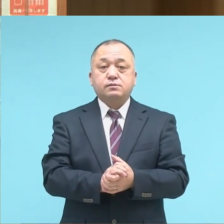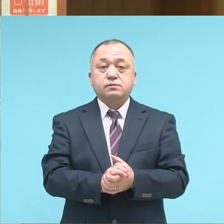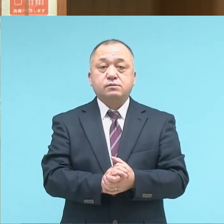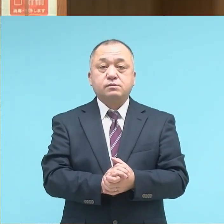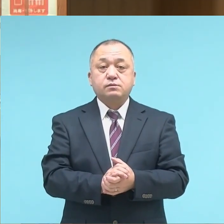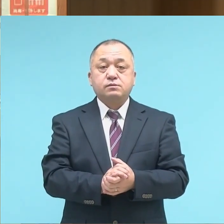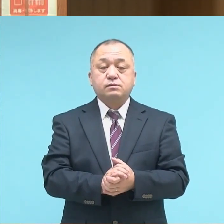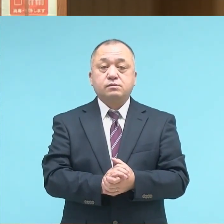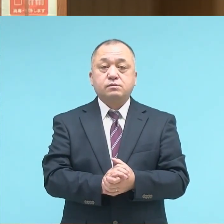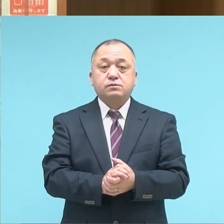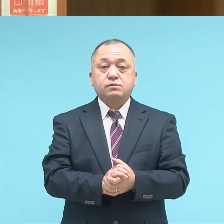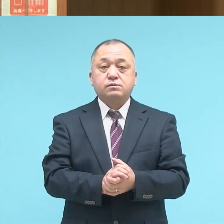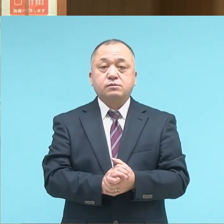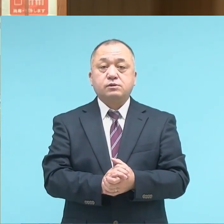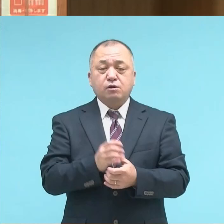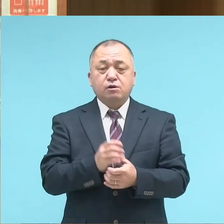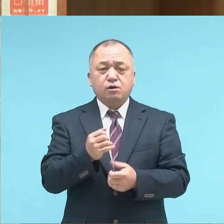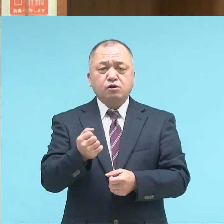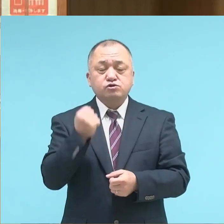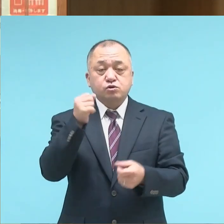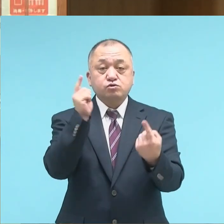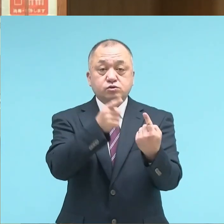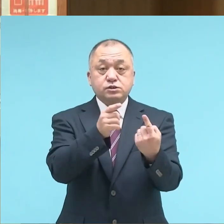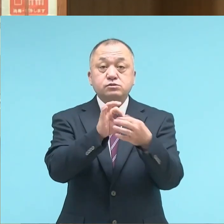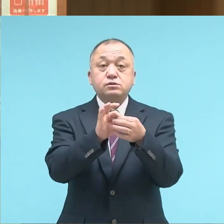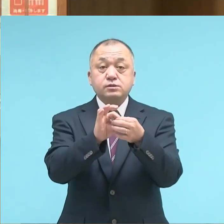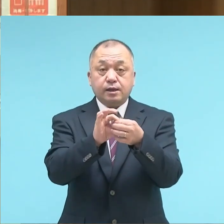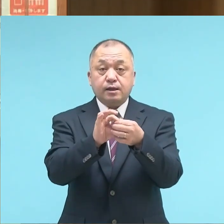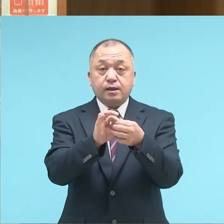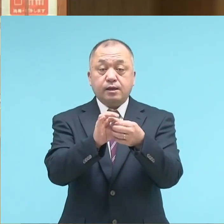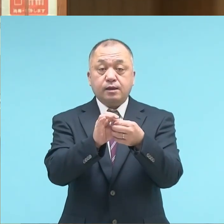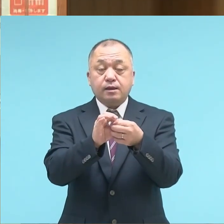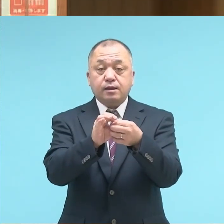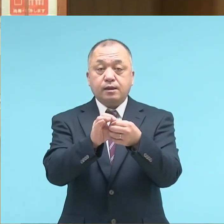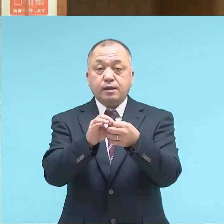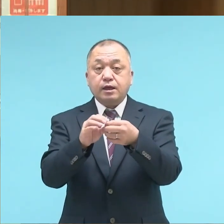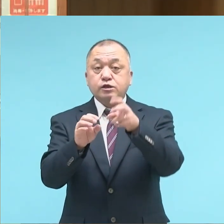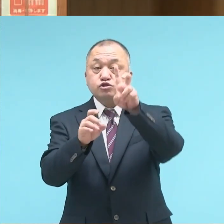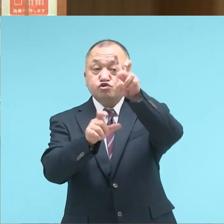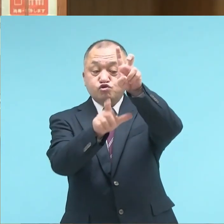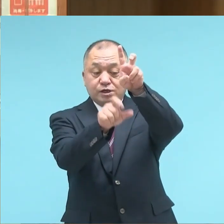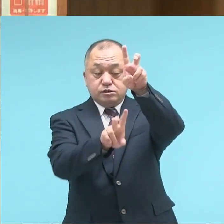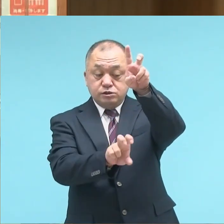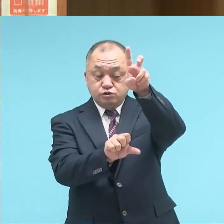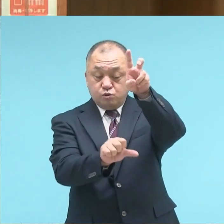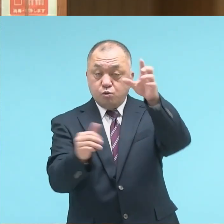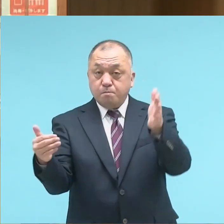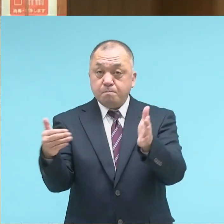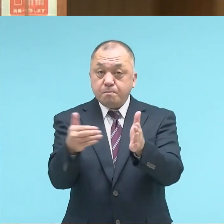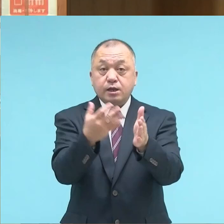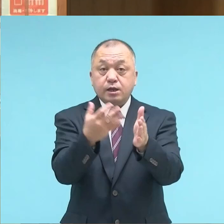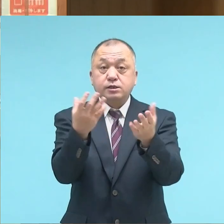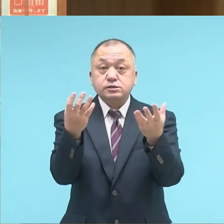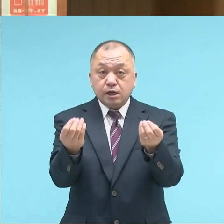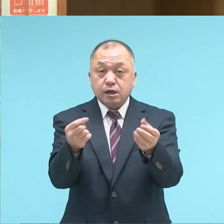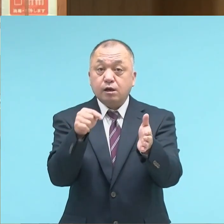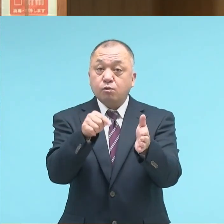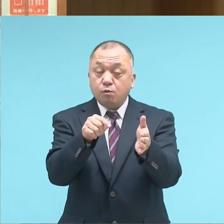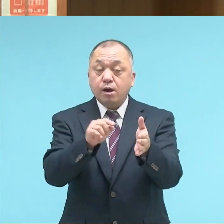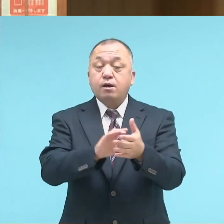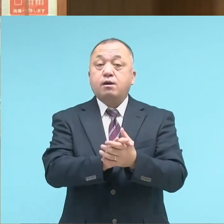そしたらこのより強い措置についてこう年末25日までとしたことっていうのは